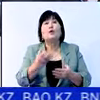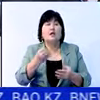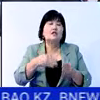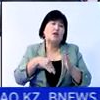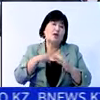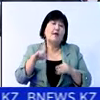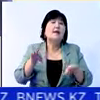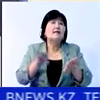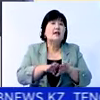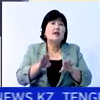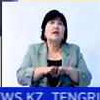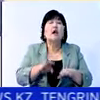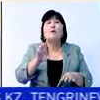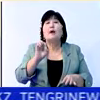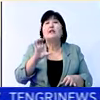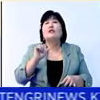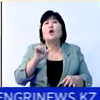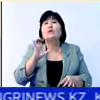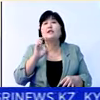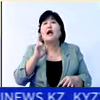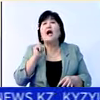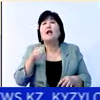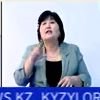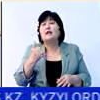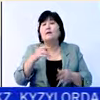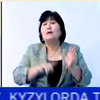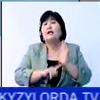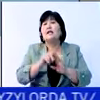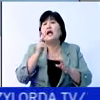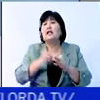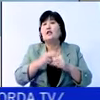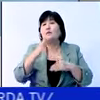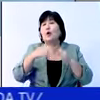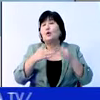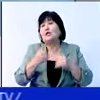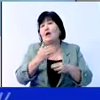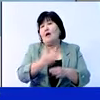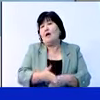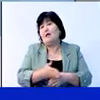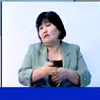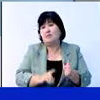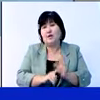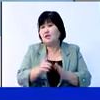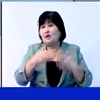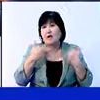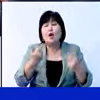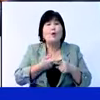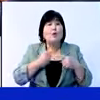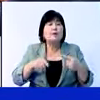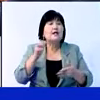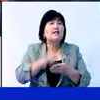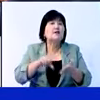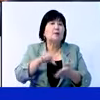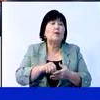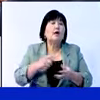әжептәуір. Дегенмен балас ауысқандықта басталуы тиіс гидрометаллургиялық кешен құрылысы әлі басталмаған. Оған бірнеше себеп